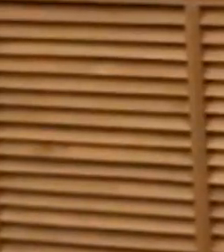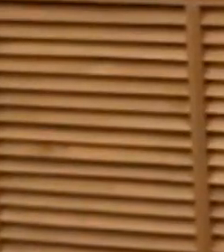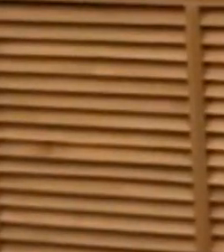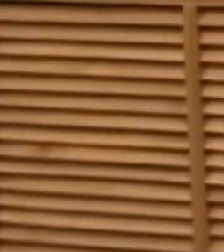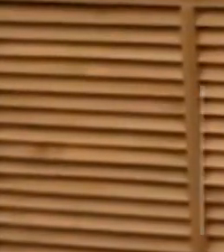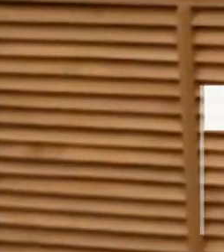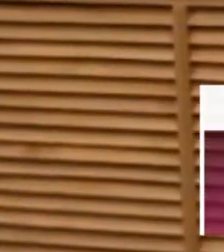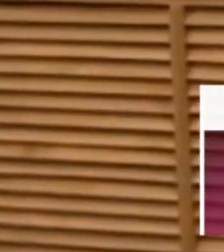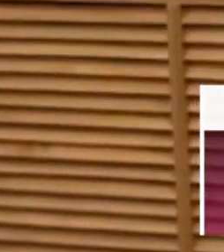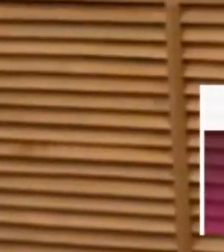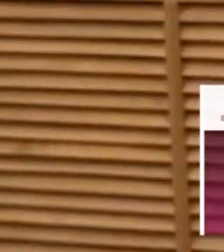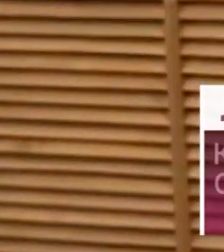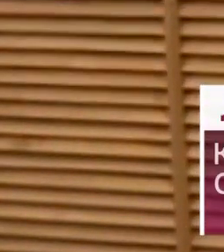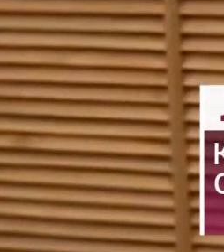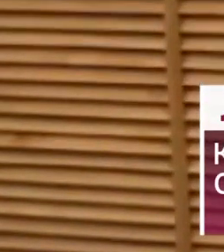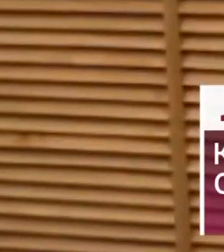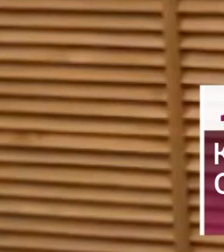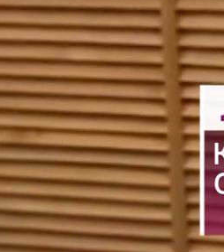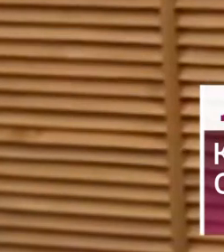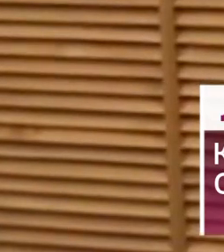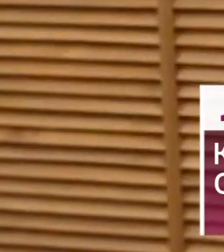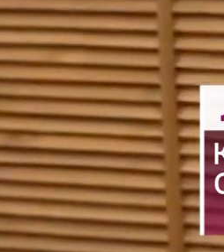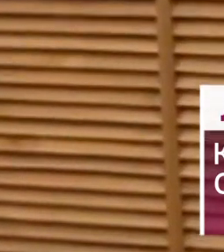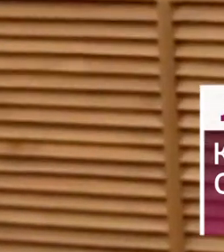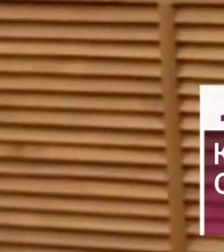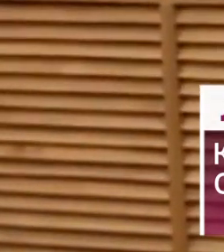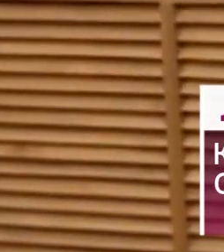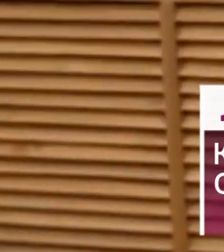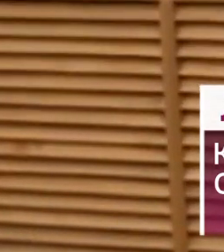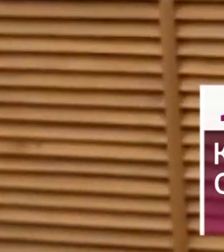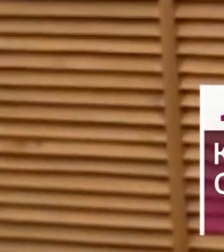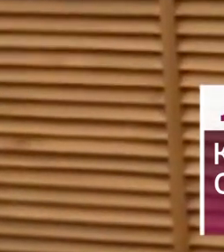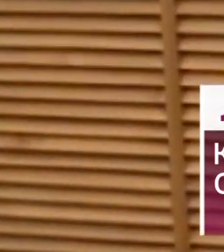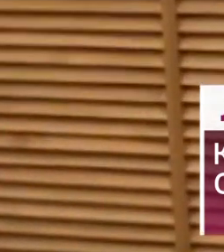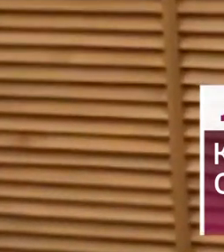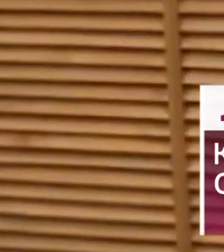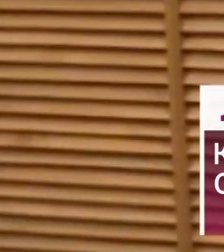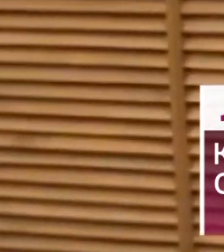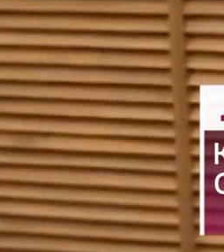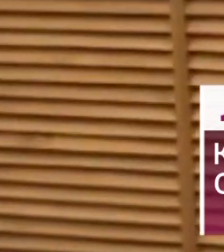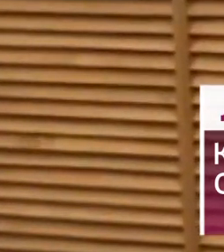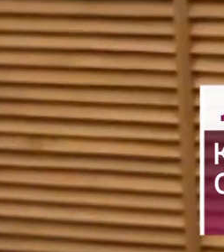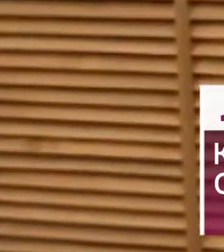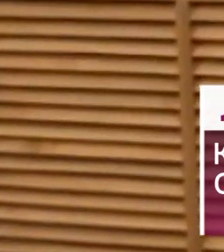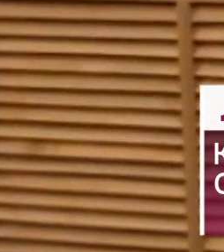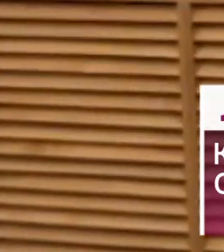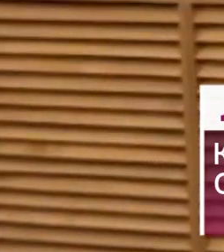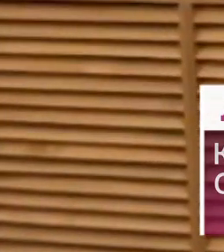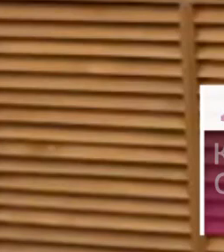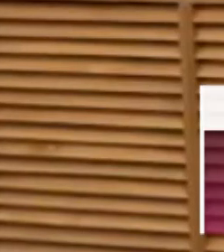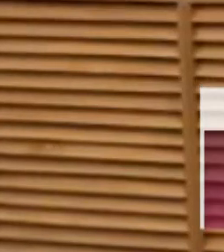Қазіргі уақытта осы жағдайға байланысты сот медициналық сараптамасы басталған.